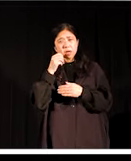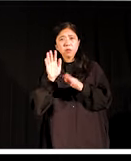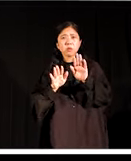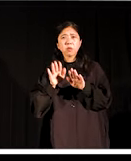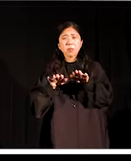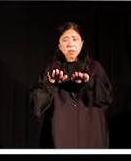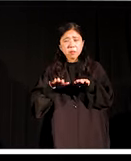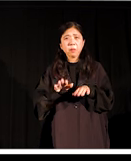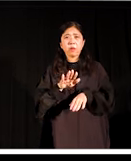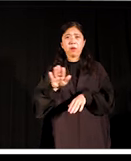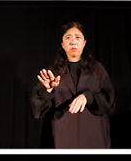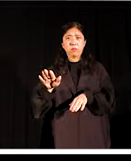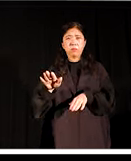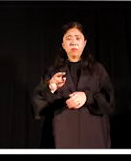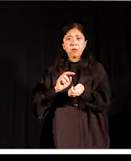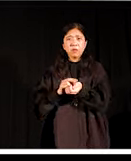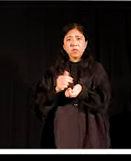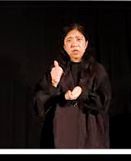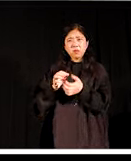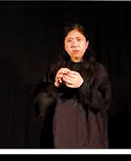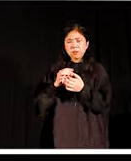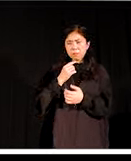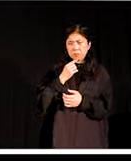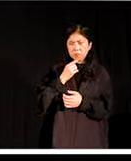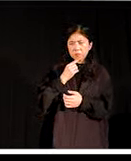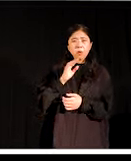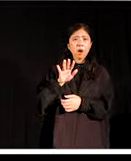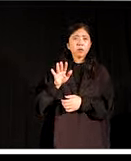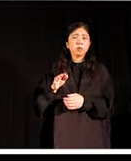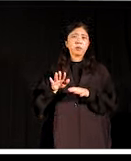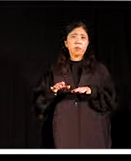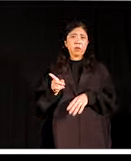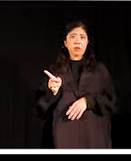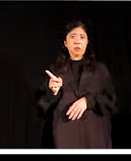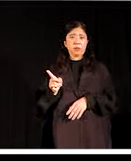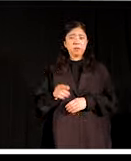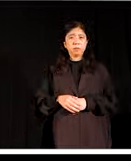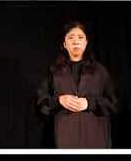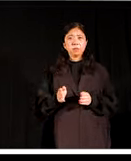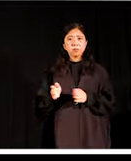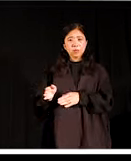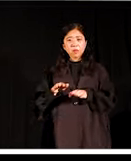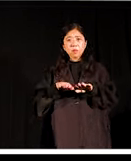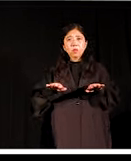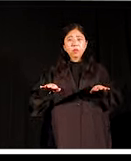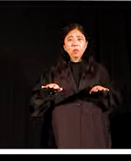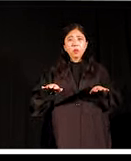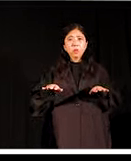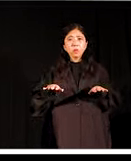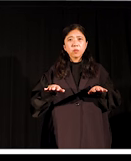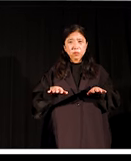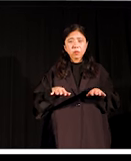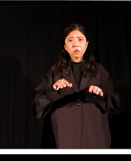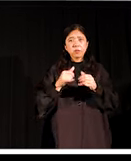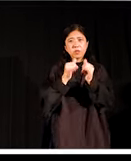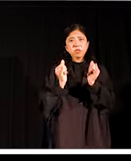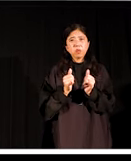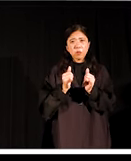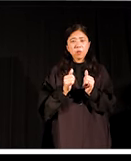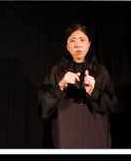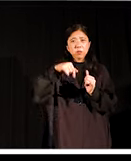医療現場に対する不審感っていうのも強いのが現ですで子供に関しては子供の人口が人口の1/3で多いんです